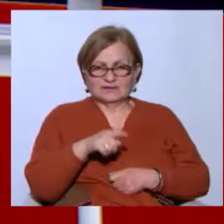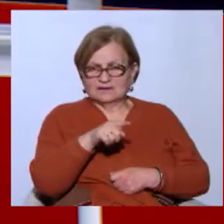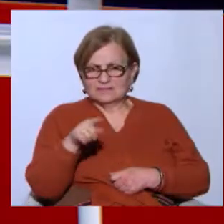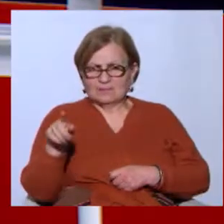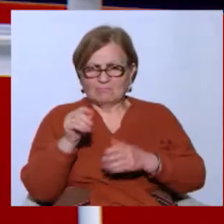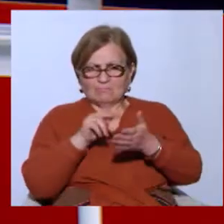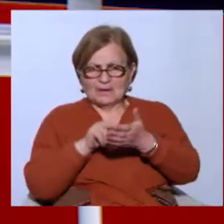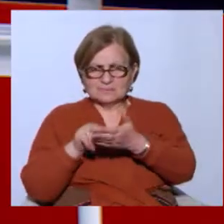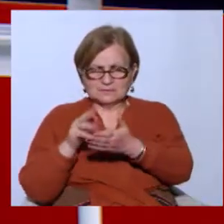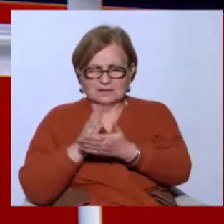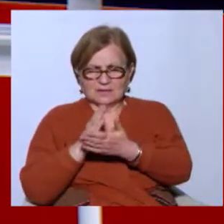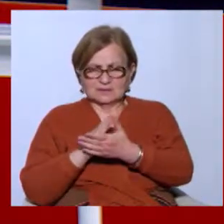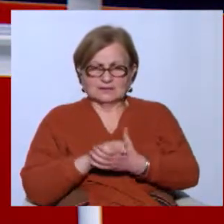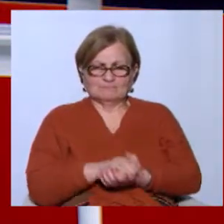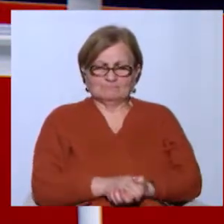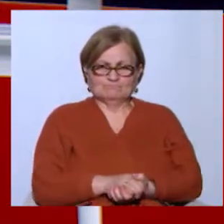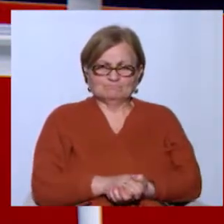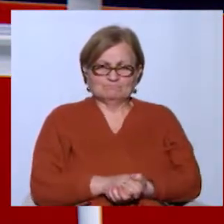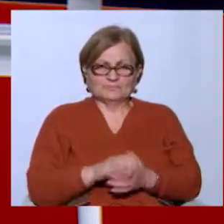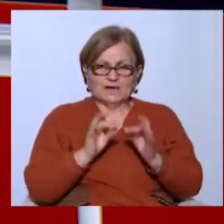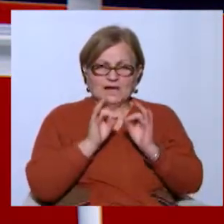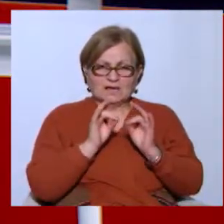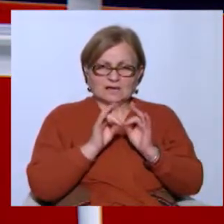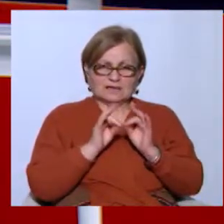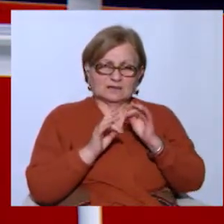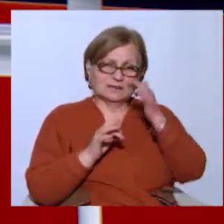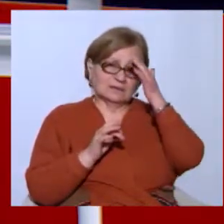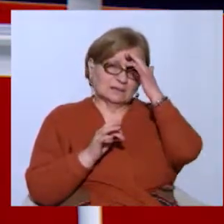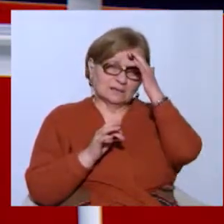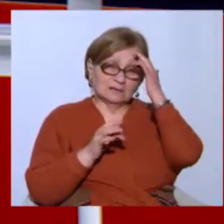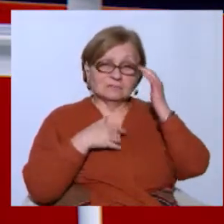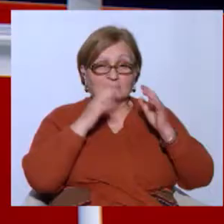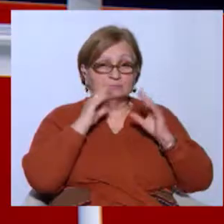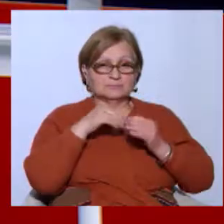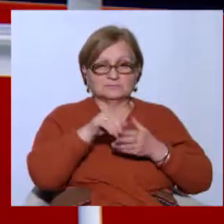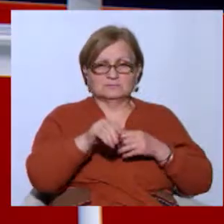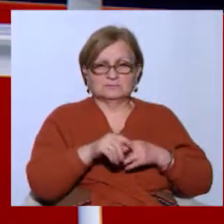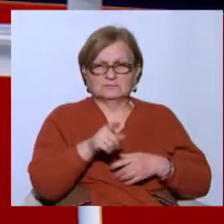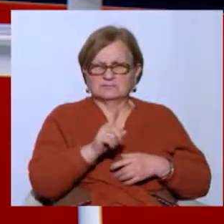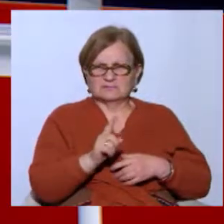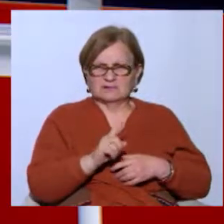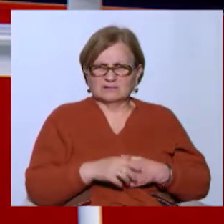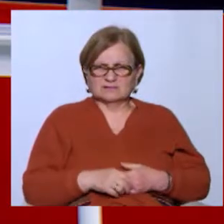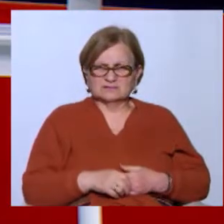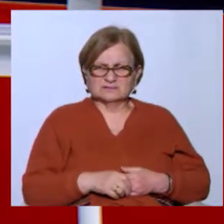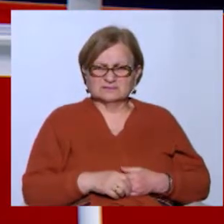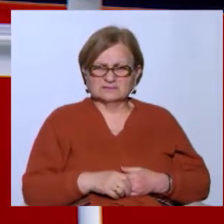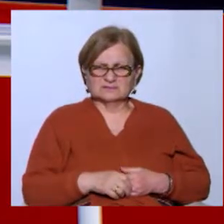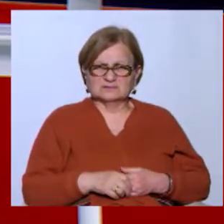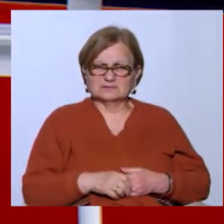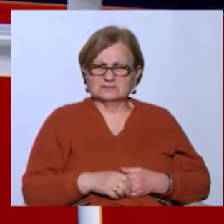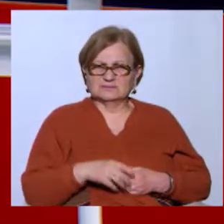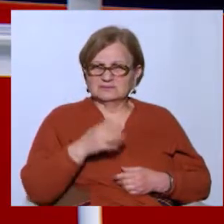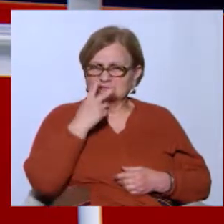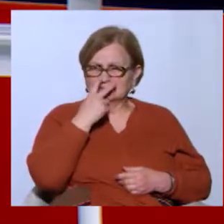არის მოცემული. 10 ლარად მე მგონი აი ეს მომივა. რა არის ნეტა ეს? რა არის? აა ნახეთ